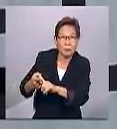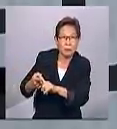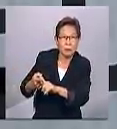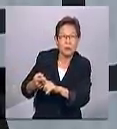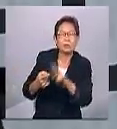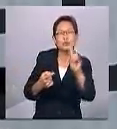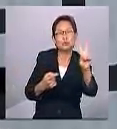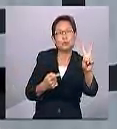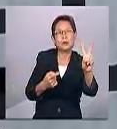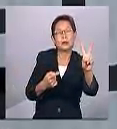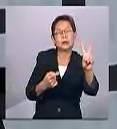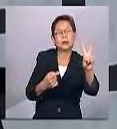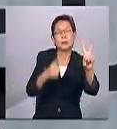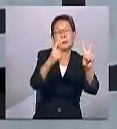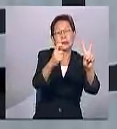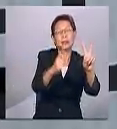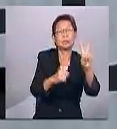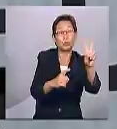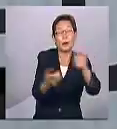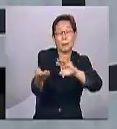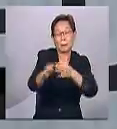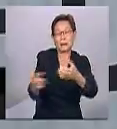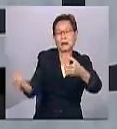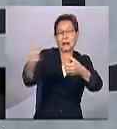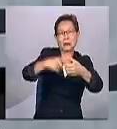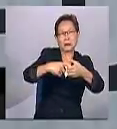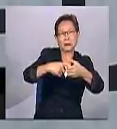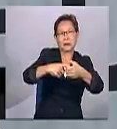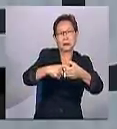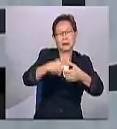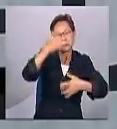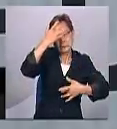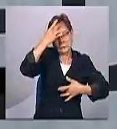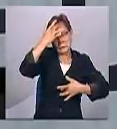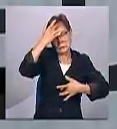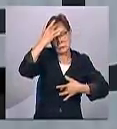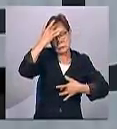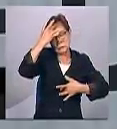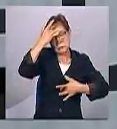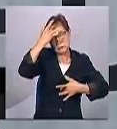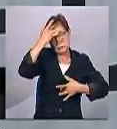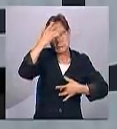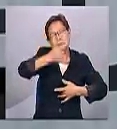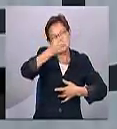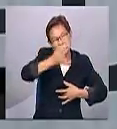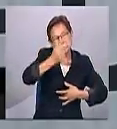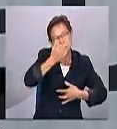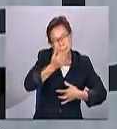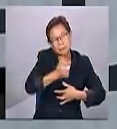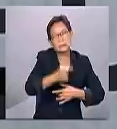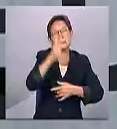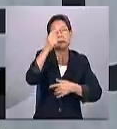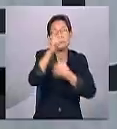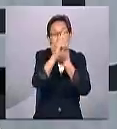Dua daripada kematian hari ini adalah berkaitan dengan penyakit NCD, contohnya kencing manis dah tinggi.